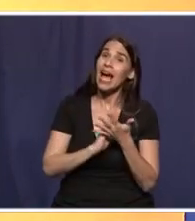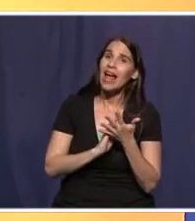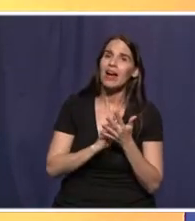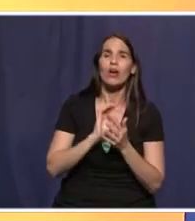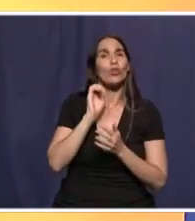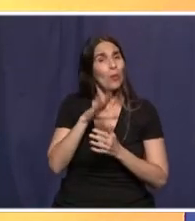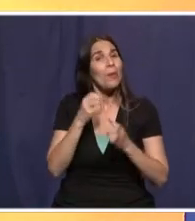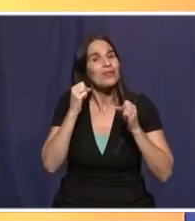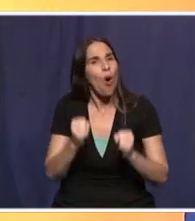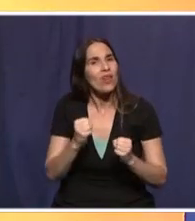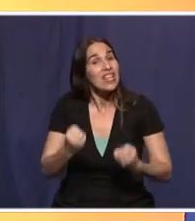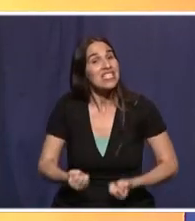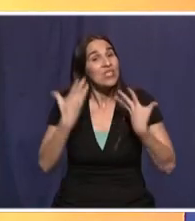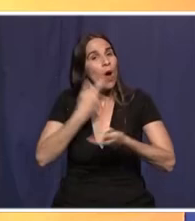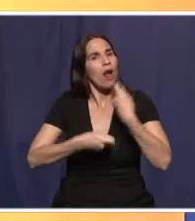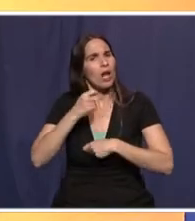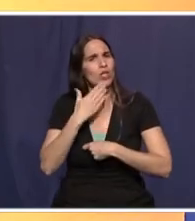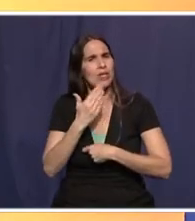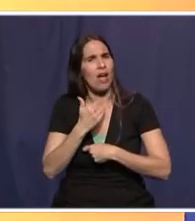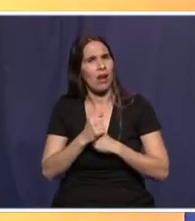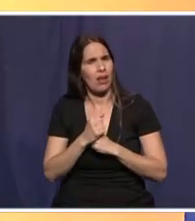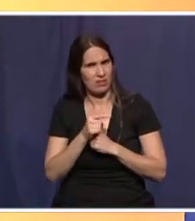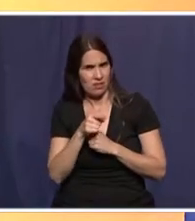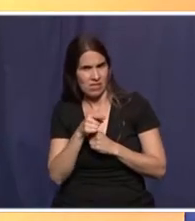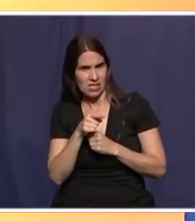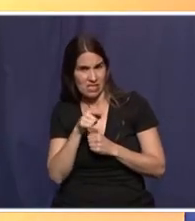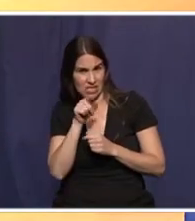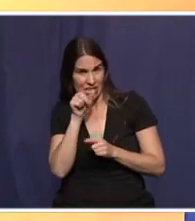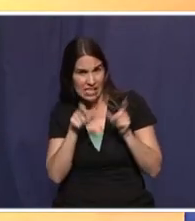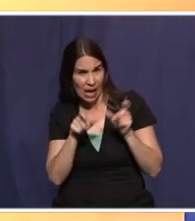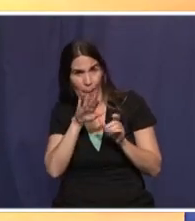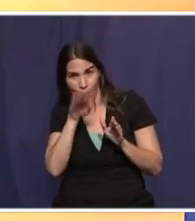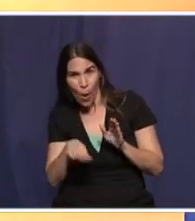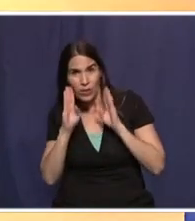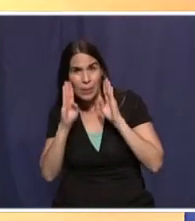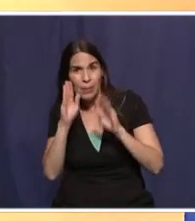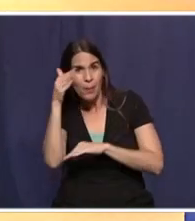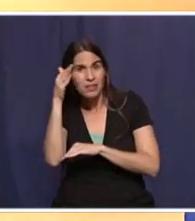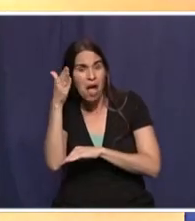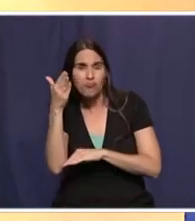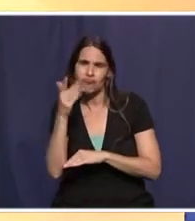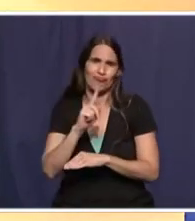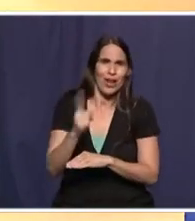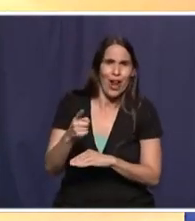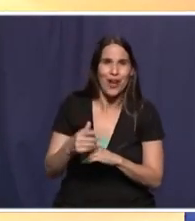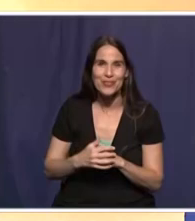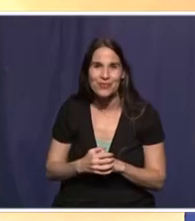לביטחונה וסגסוג הכלכלי שלה. האם זה הופך אותם לאזרחים פחות נאמנים למדינתם? ממש